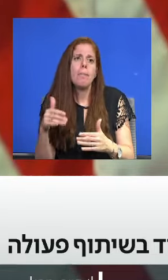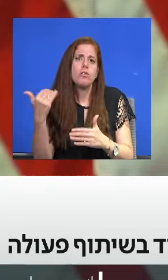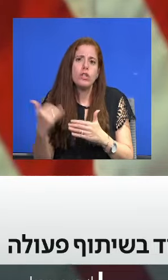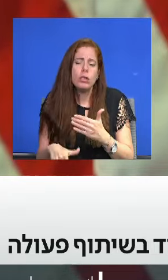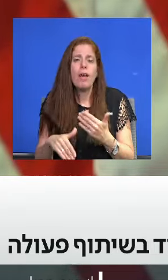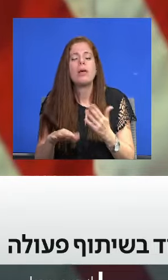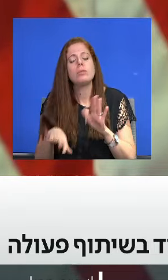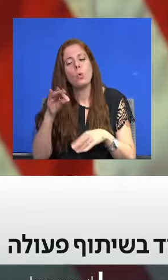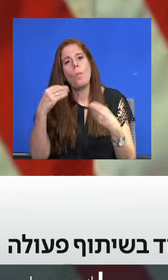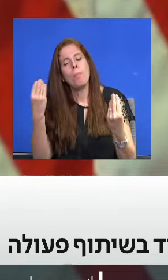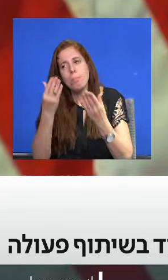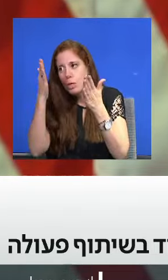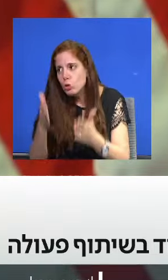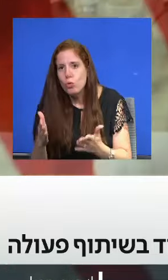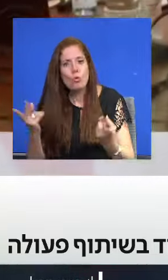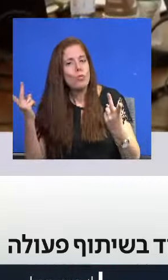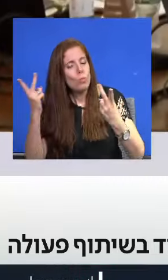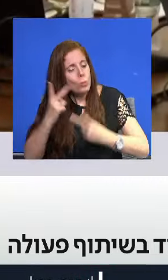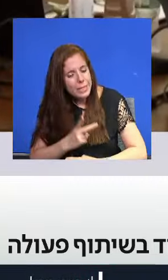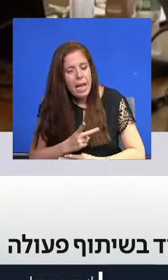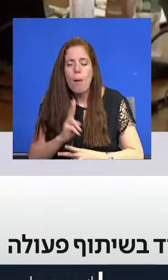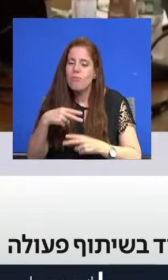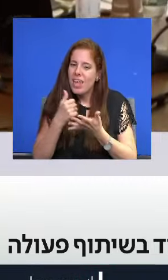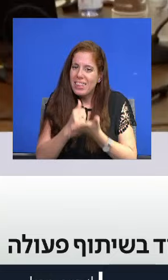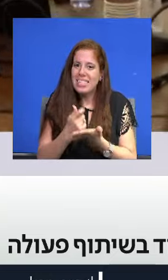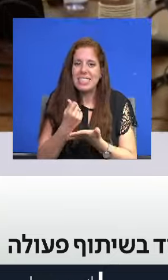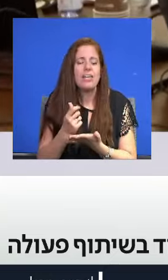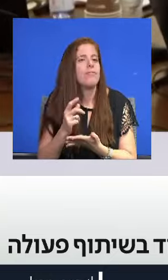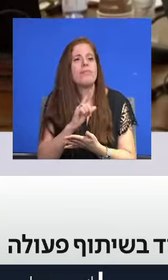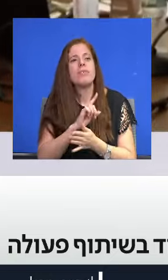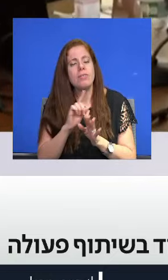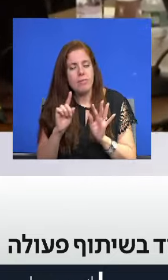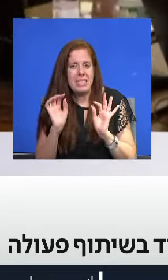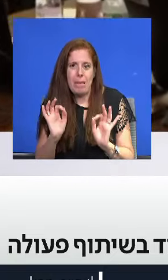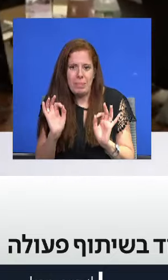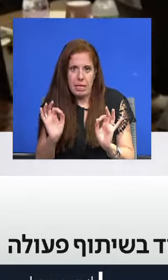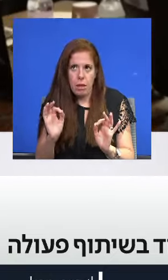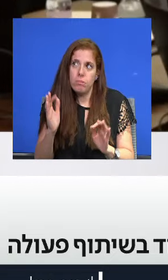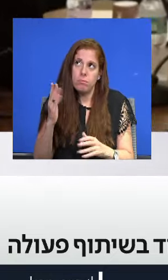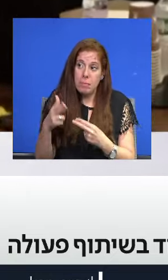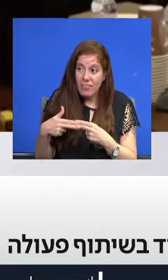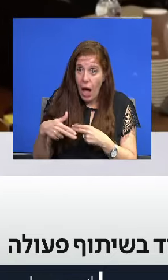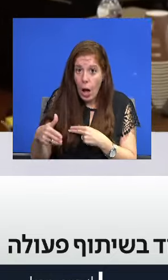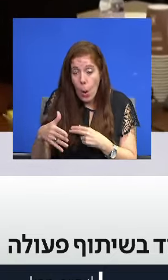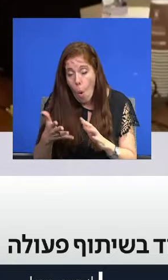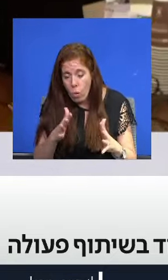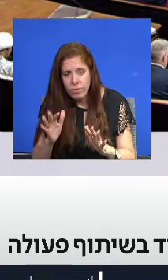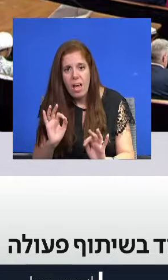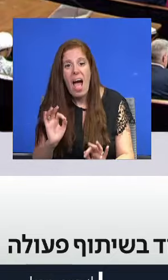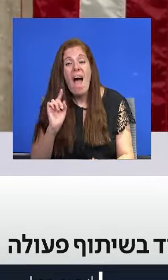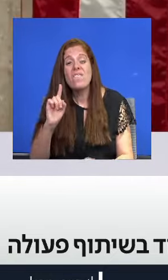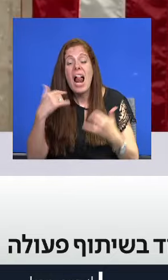ויהיה יושב ראש בית נבחרים, ויהיה תקציב, ולא יהיה שאט-דאון כנראה בטווח הקרוב או הקרוב בינוני. אבל